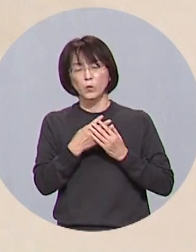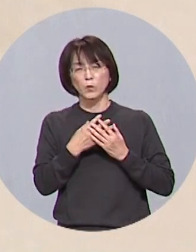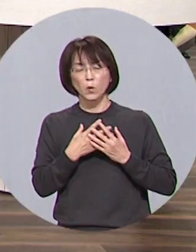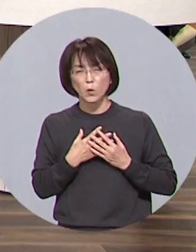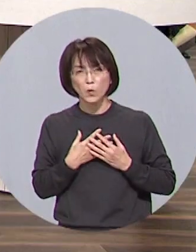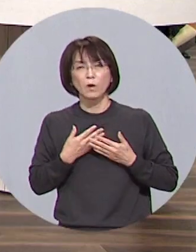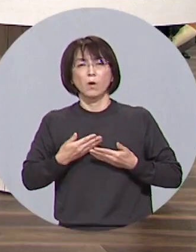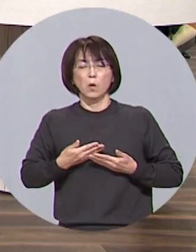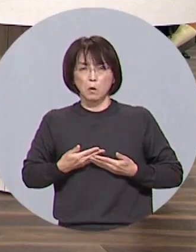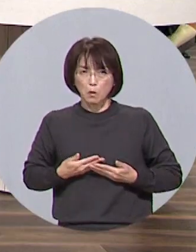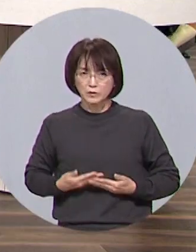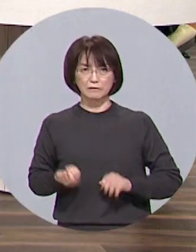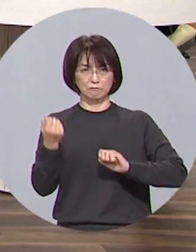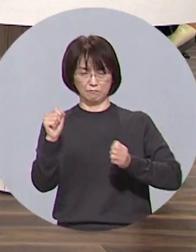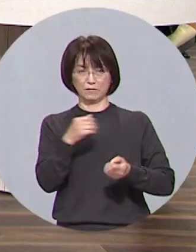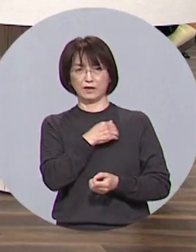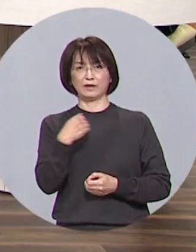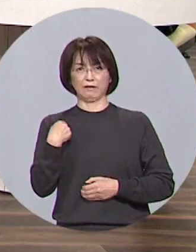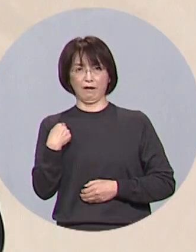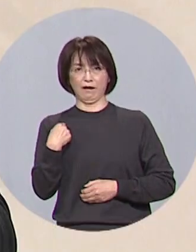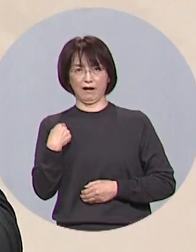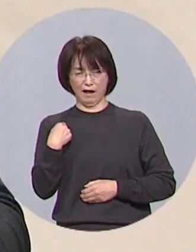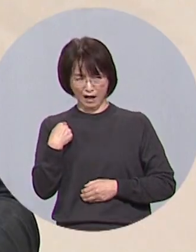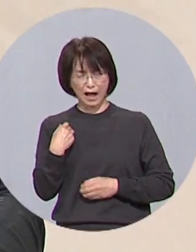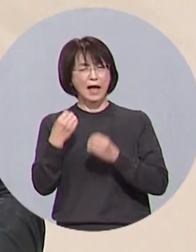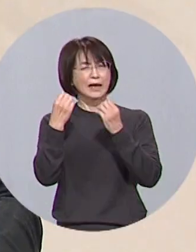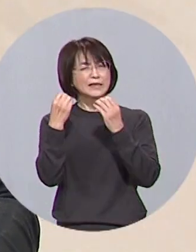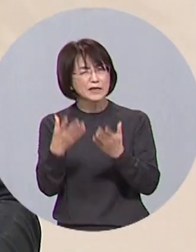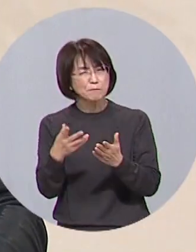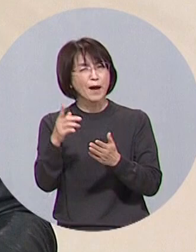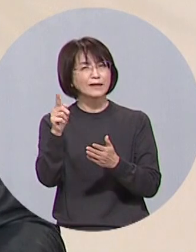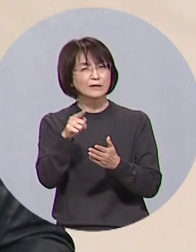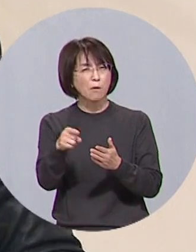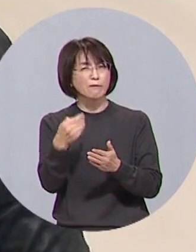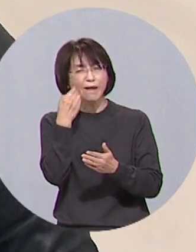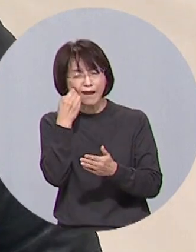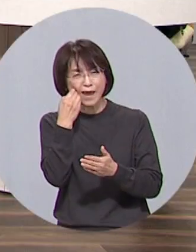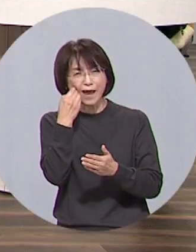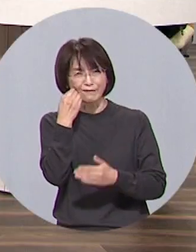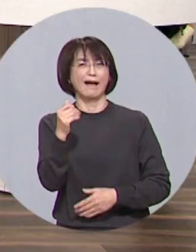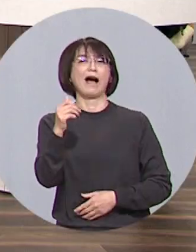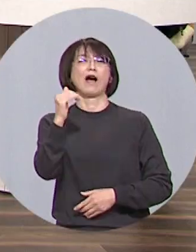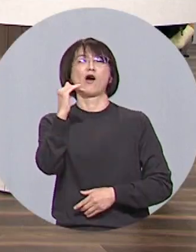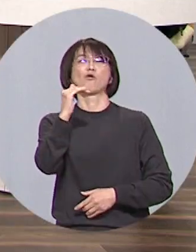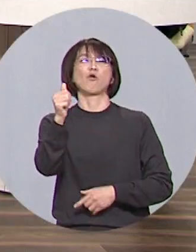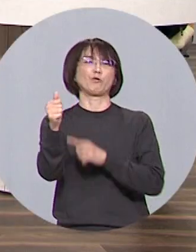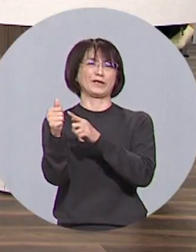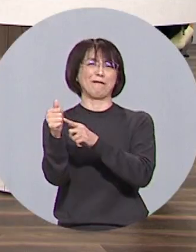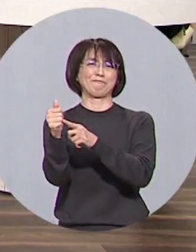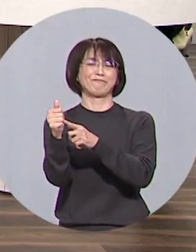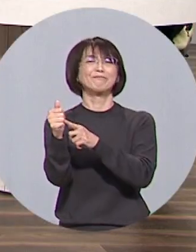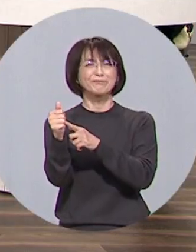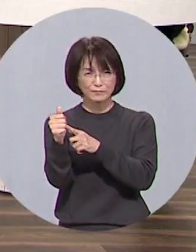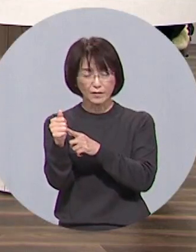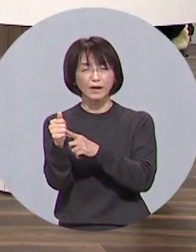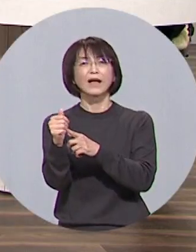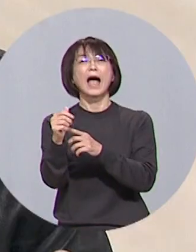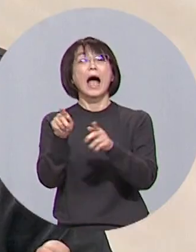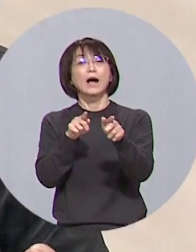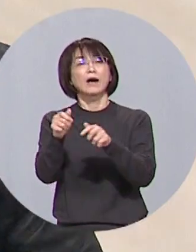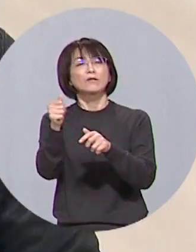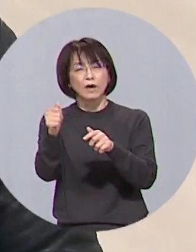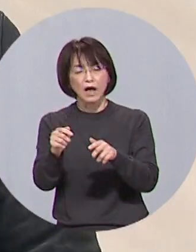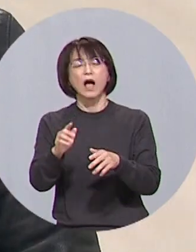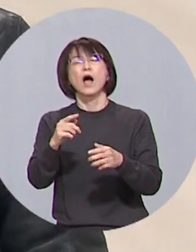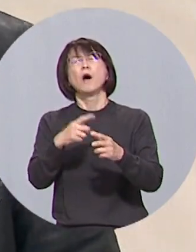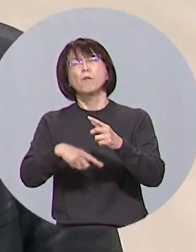よ、 頼りになる、 唯一 NG 出したのがゴルゴさんでした、 ね、 ゴルゴさんが監督からもっと自然体でお願い